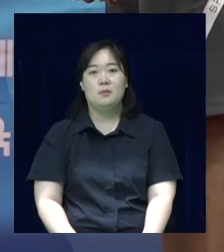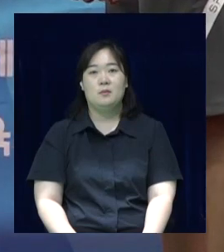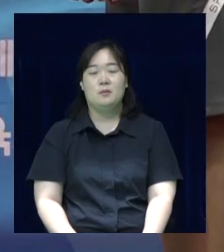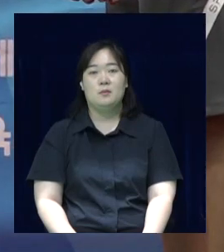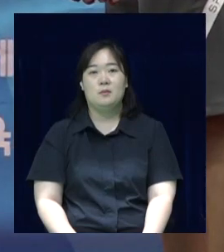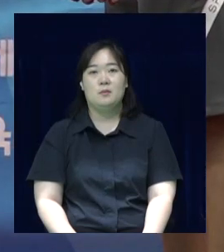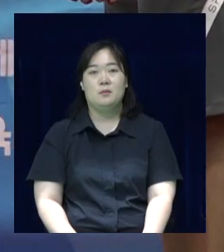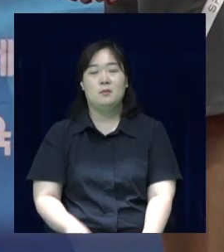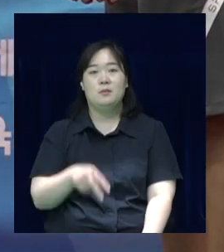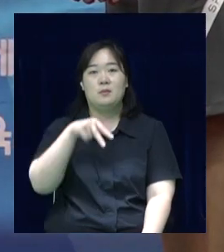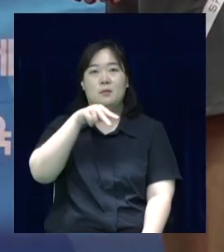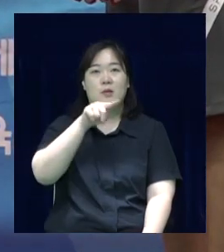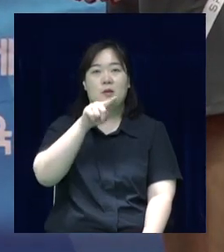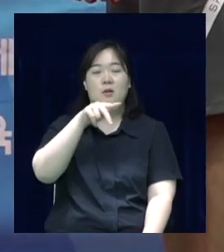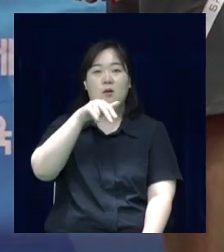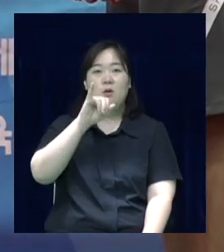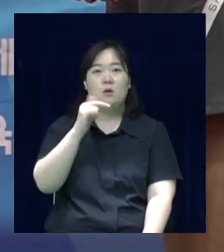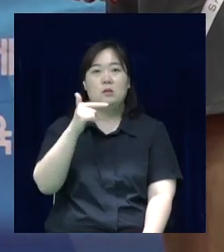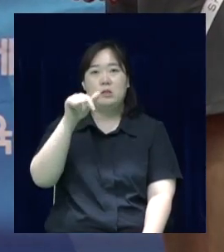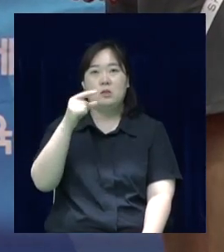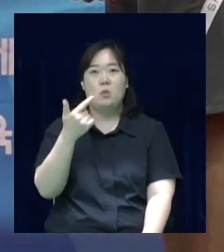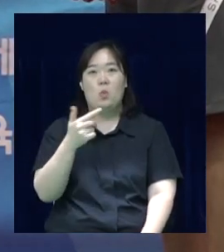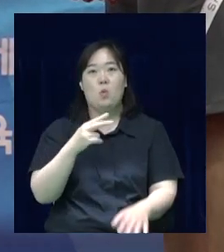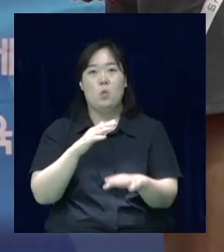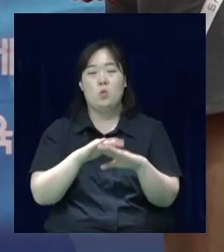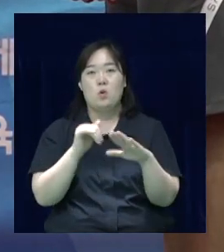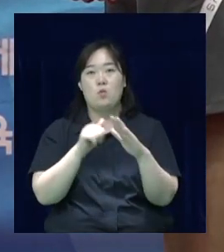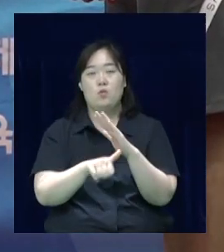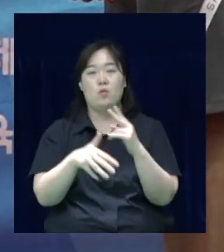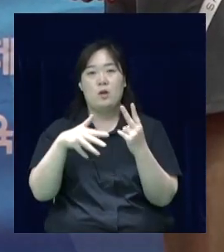서진곤 선수의 2차 시도 이어집니다.